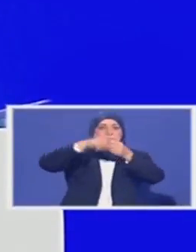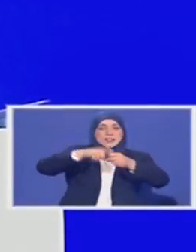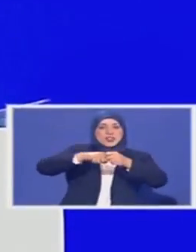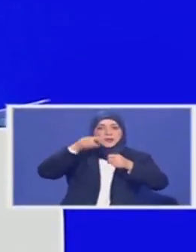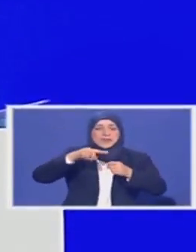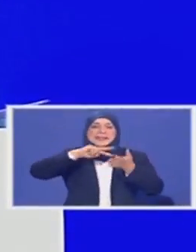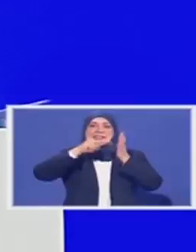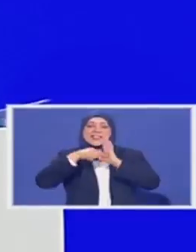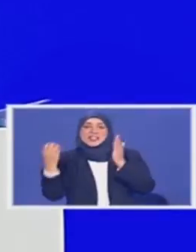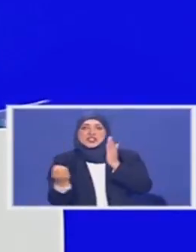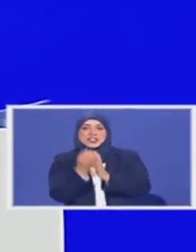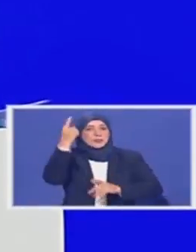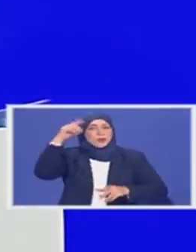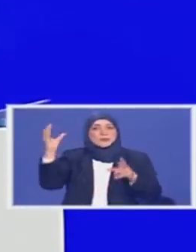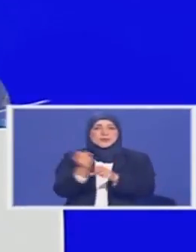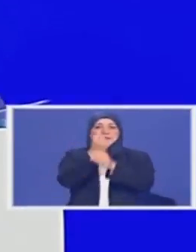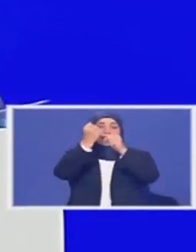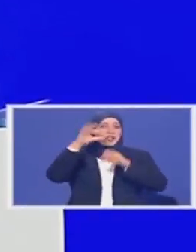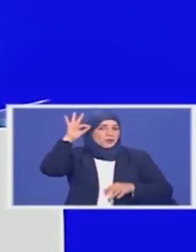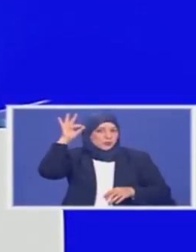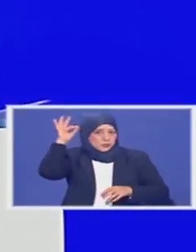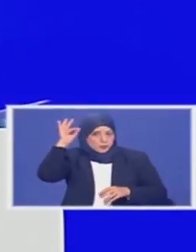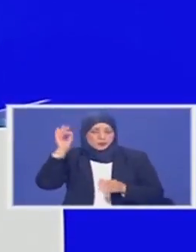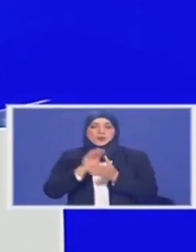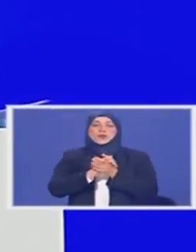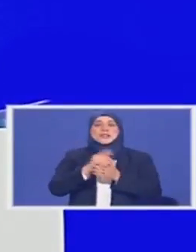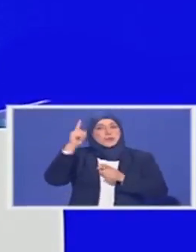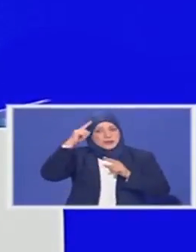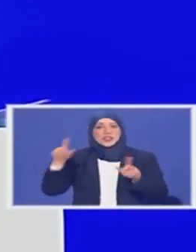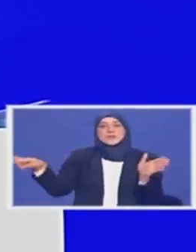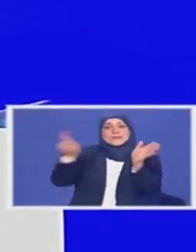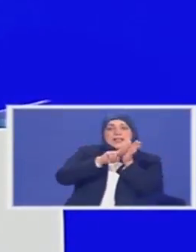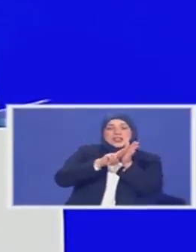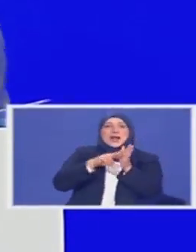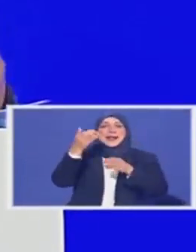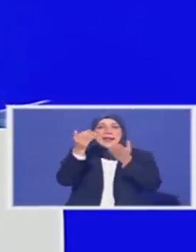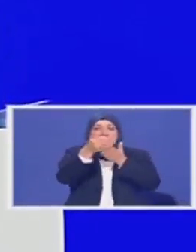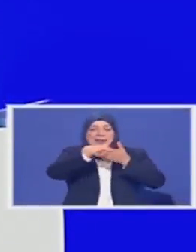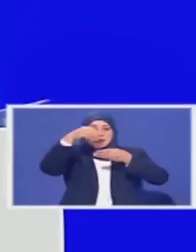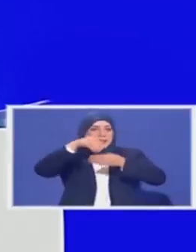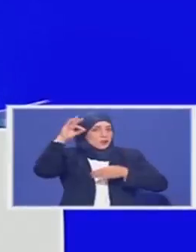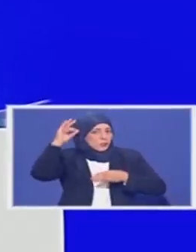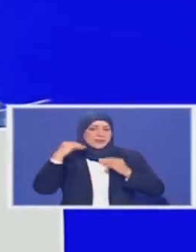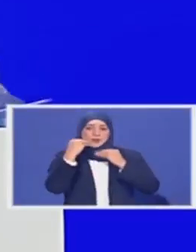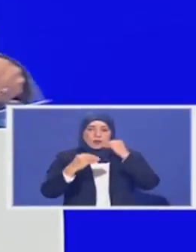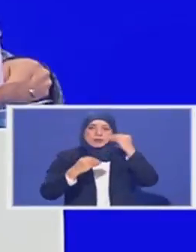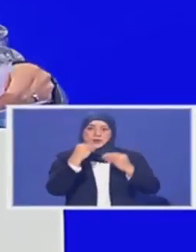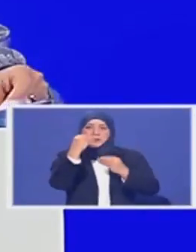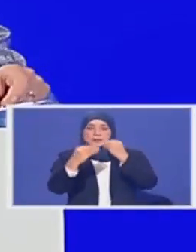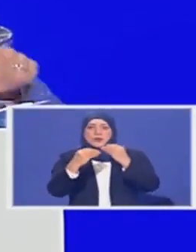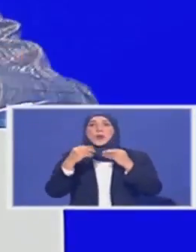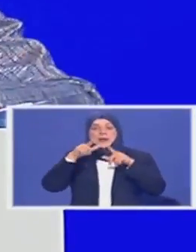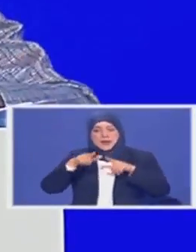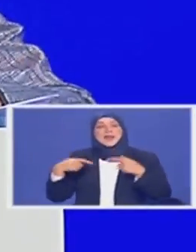هذه العملية لإنجاحها، وباش نجموا نرجعوا دورتنا الاقتصادية شيئا فشيئا مع معناها كما قلنا